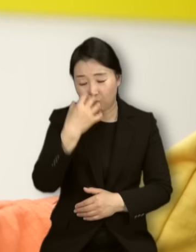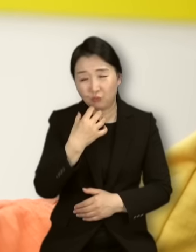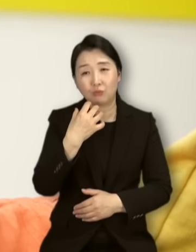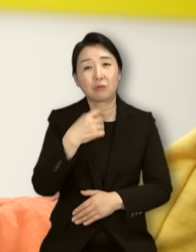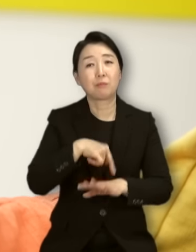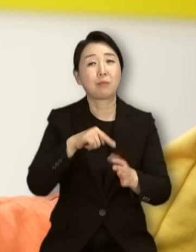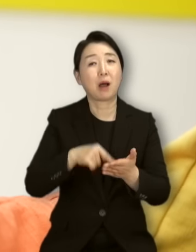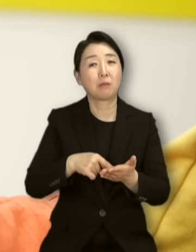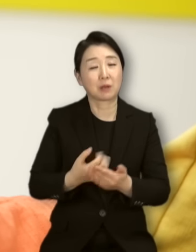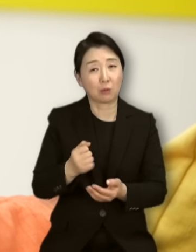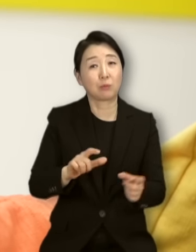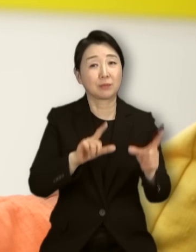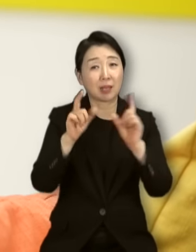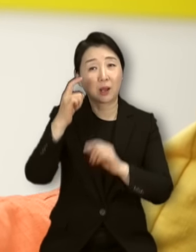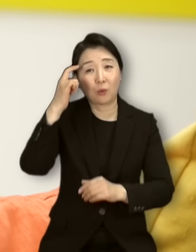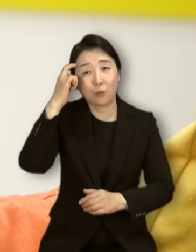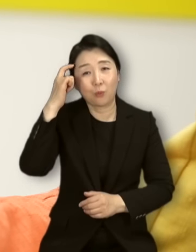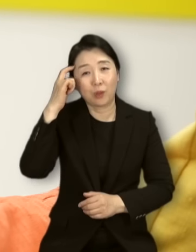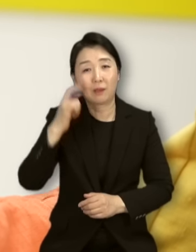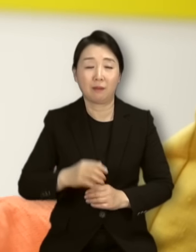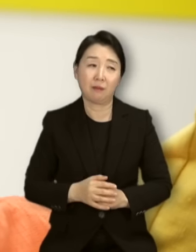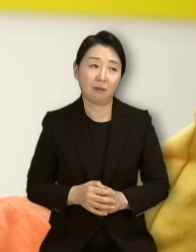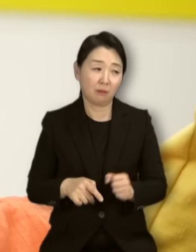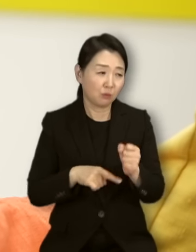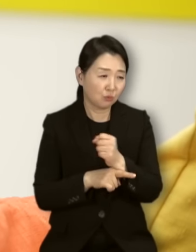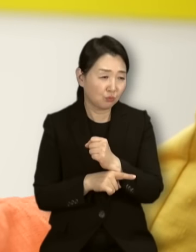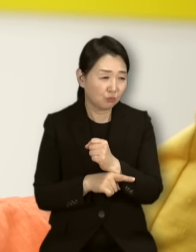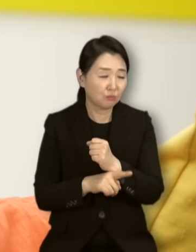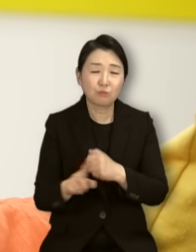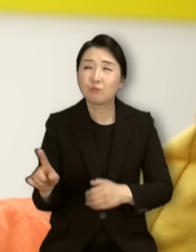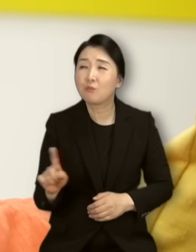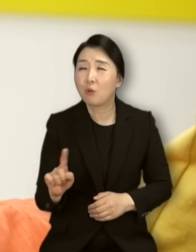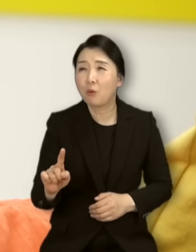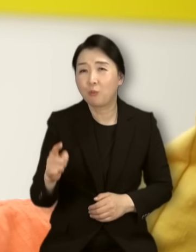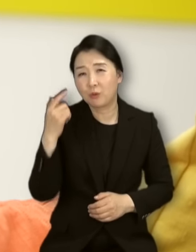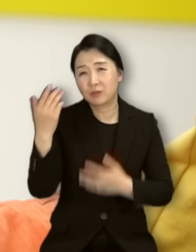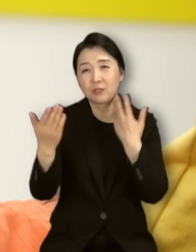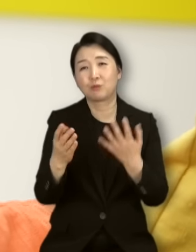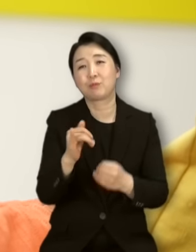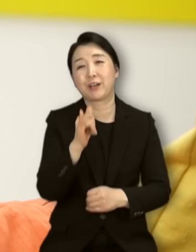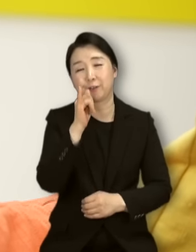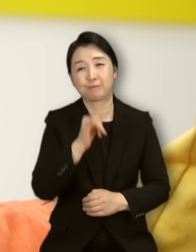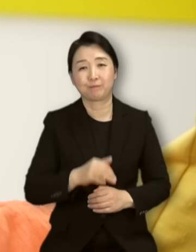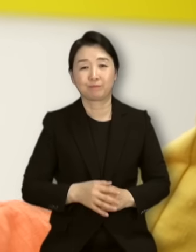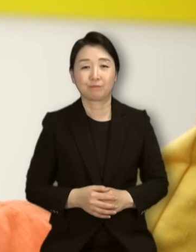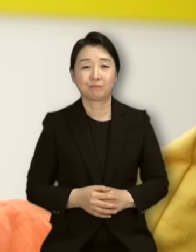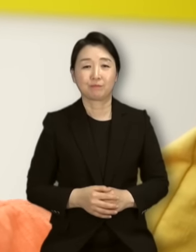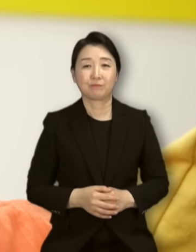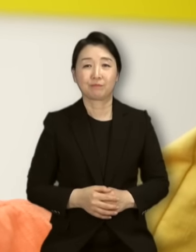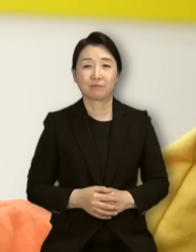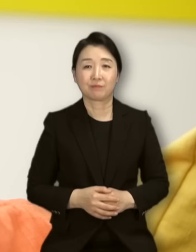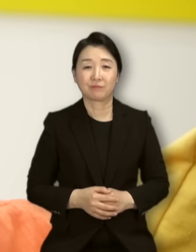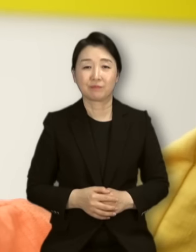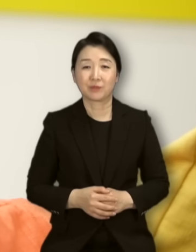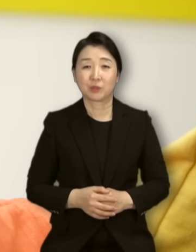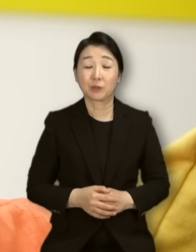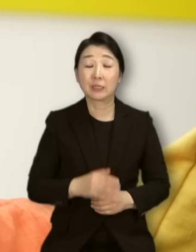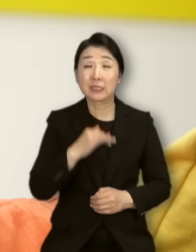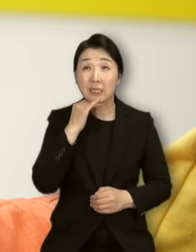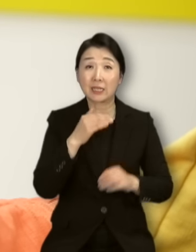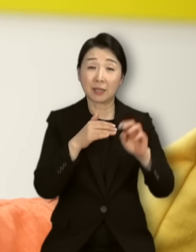우울한 마음을 갖고 살아가야 되는지 이유가 뭘까요 이런 질문들을 많이 하 했었죠 그게 이제